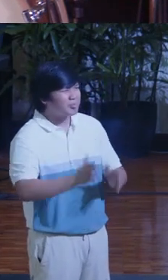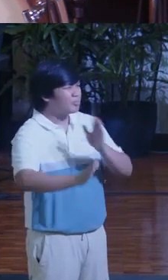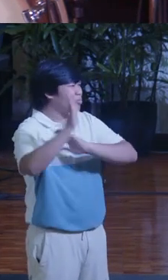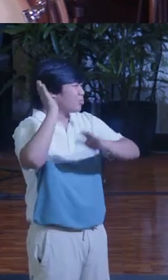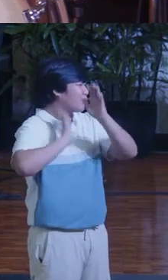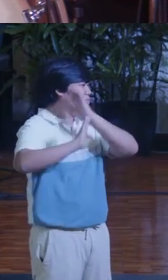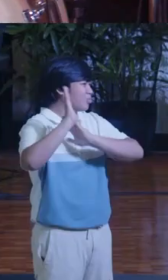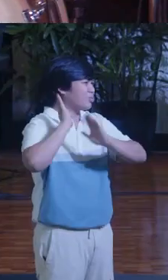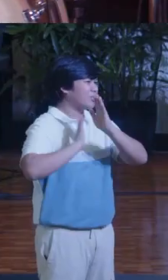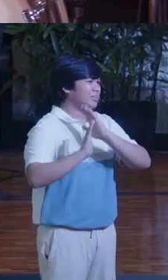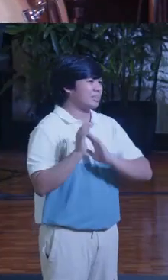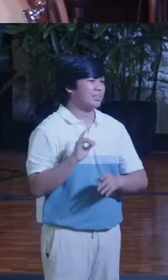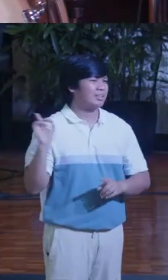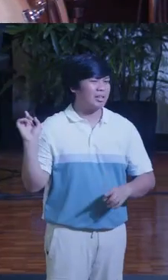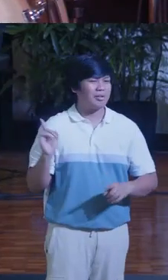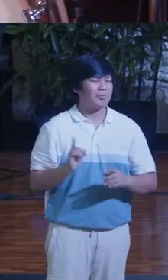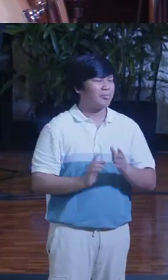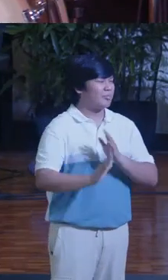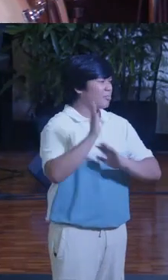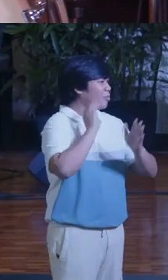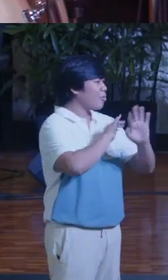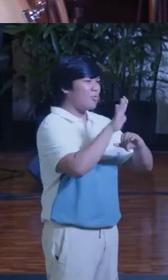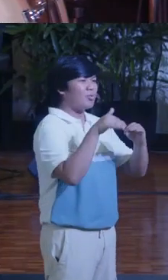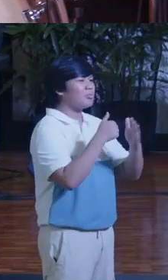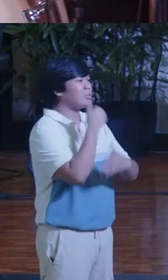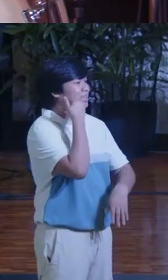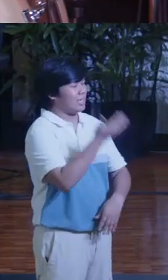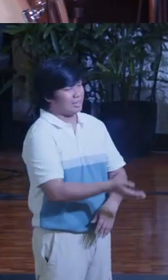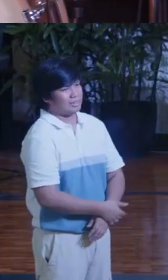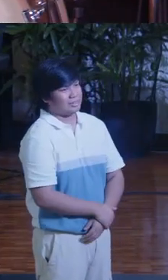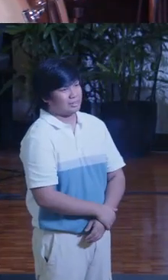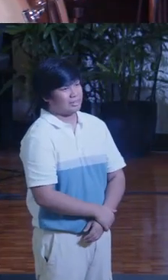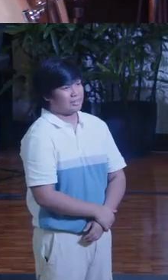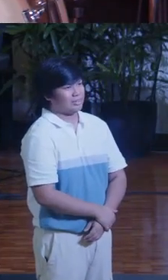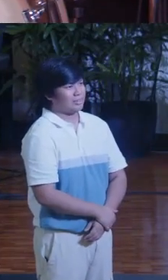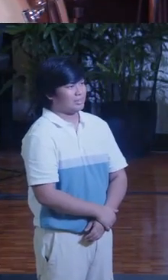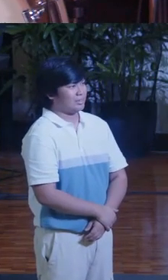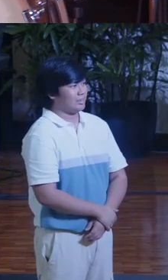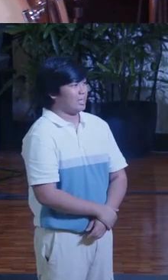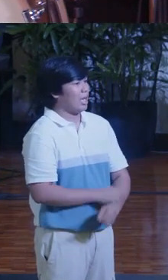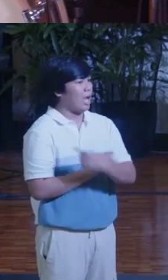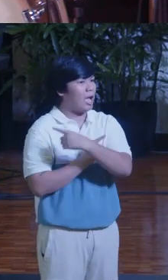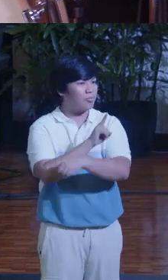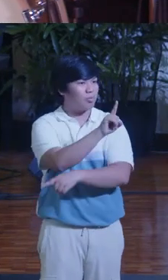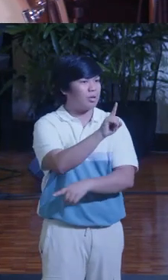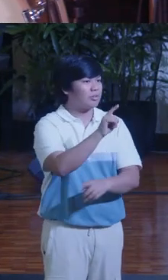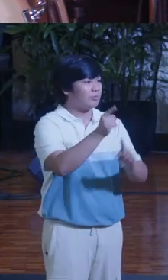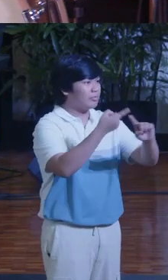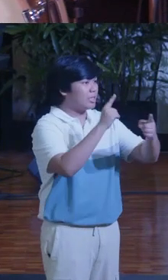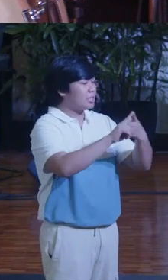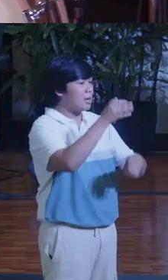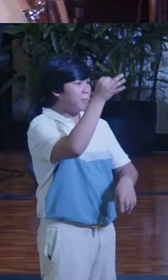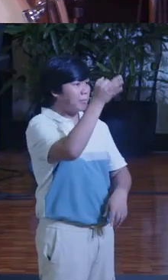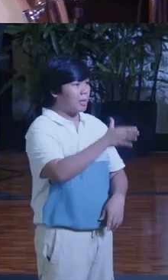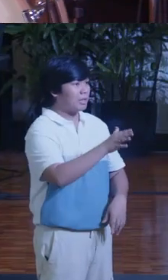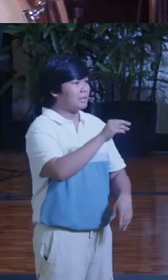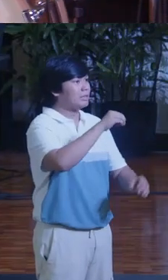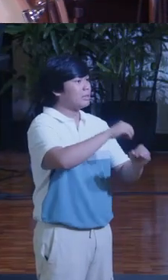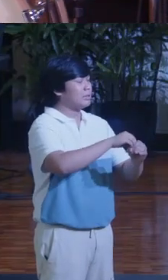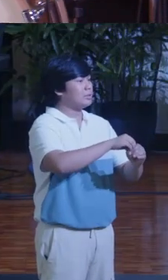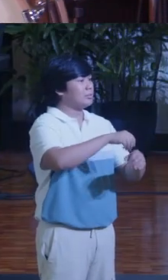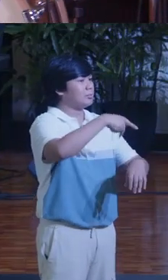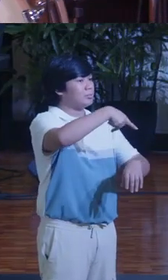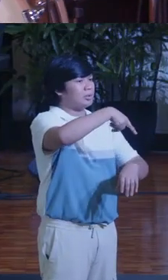sa Yemelif, nasa heaven na lahat. Meron po akong kasamang pastor sa Parañaque, nung